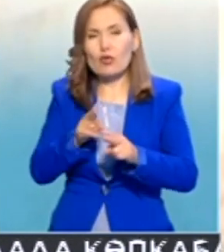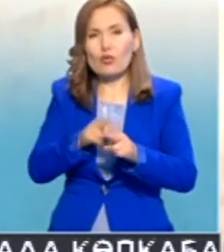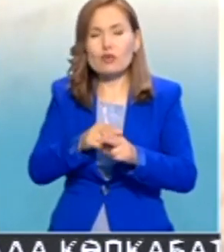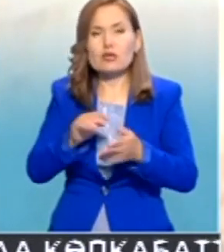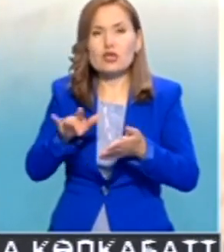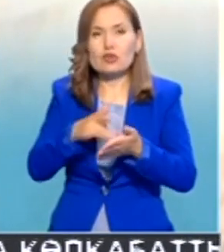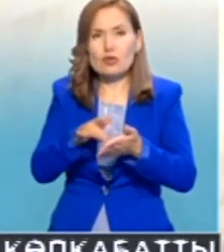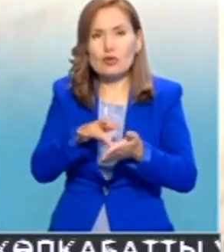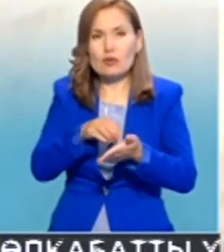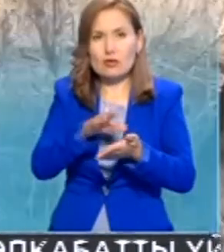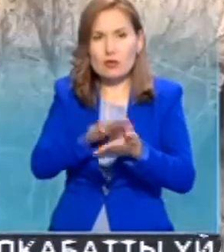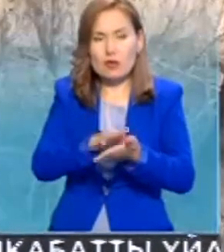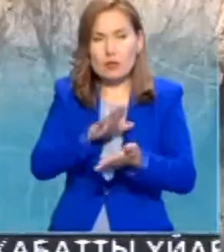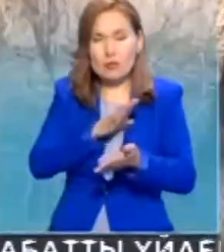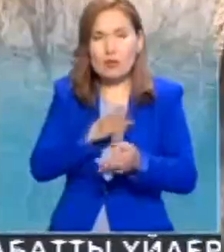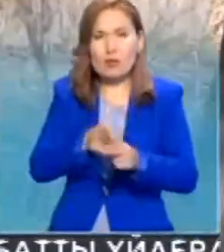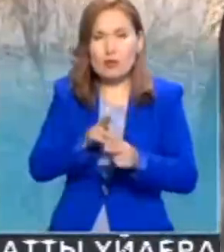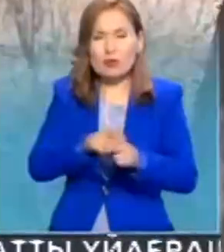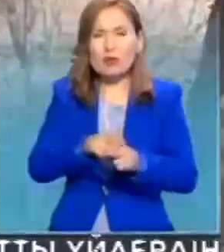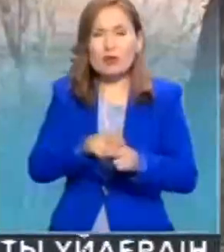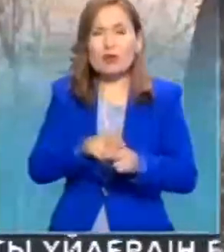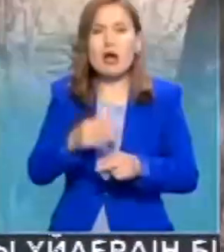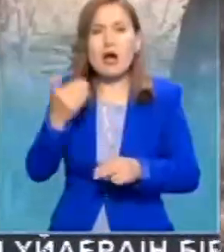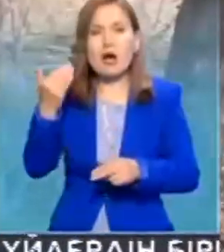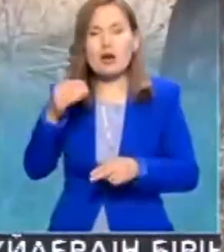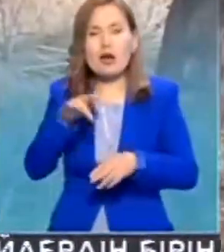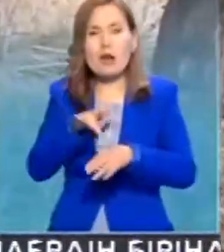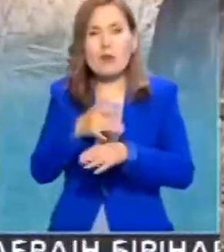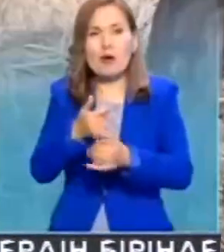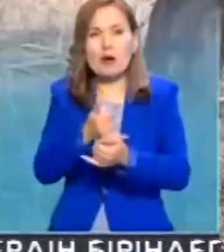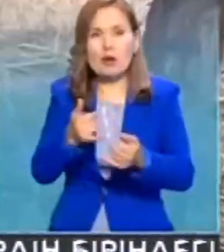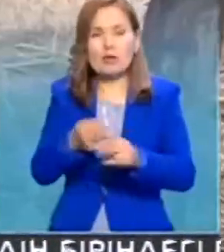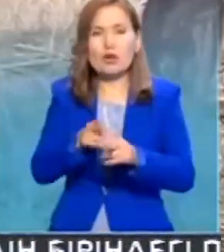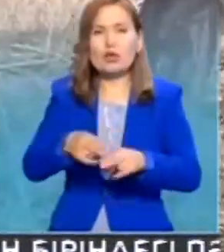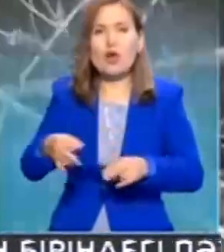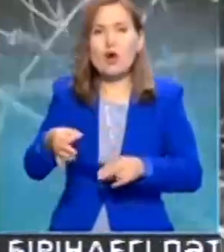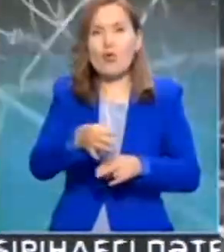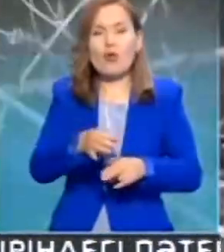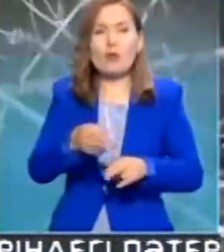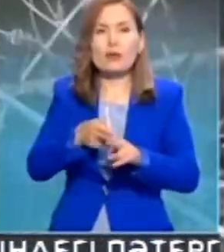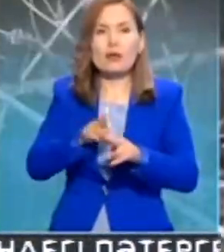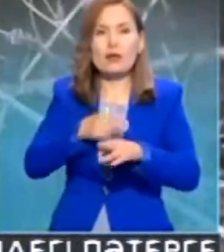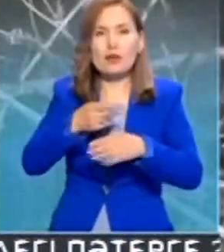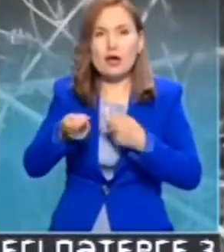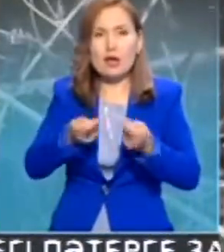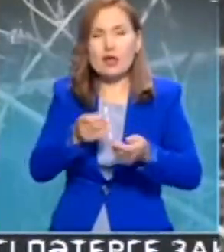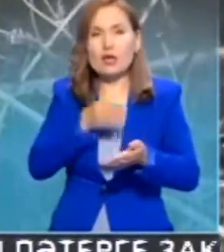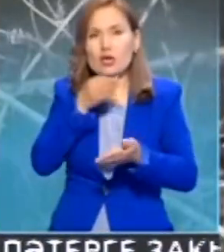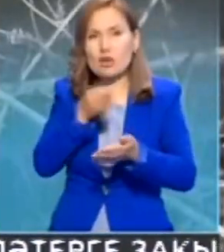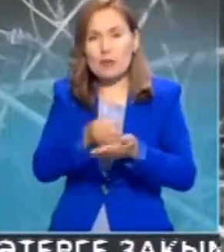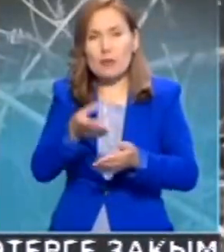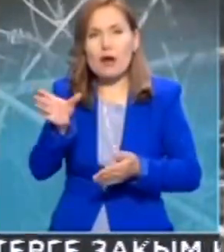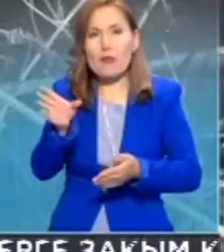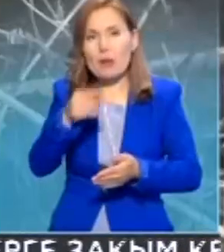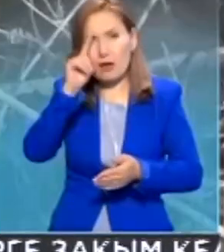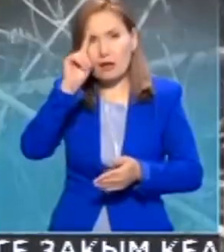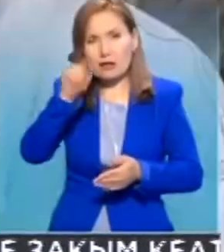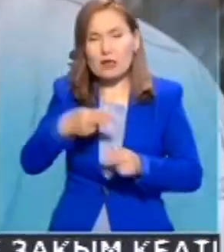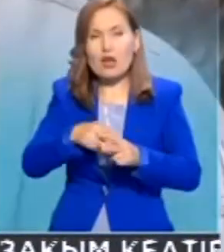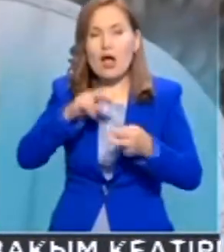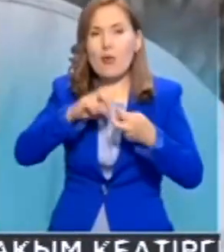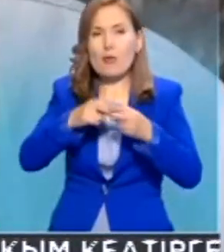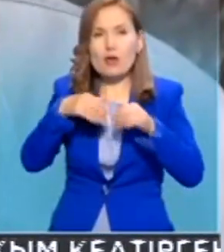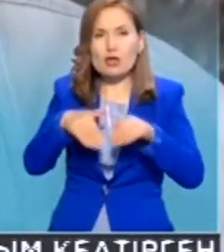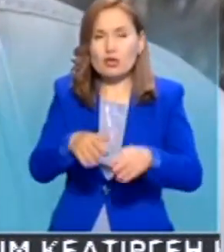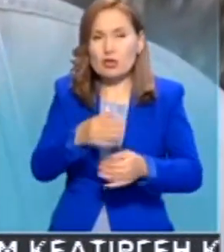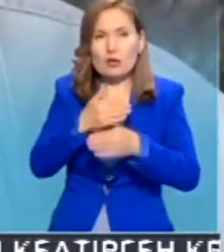кездегі бағалар басқа болды ғой. Коммуналдық мекеменің мәселесін облыс әкімінен бастап осы салаға жауаптылардың бәрі біледі. Тек мәселені